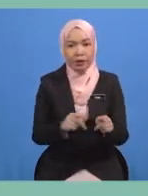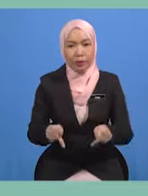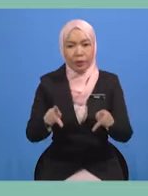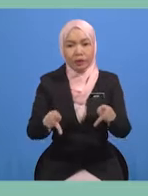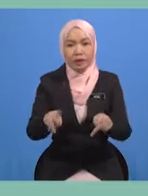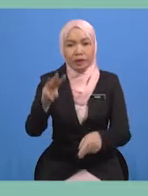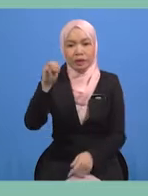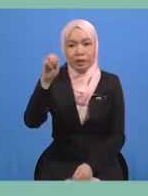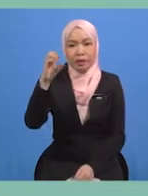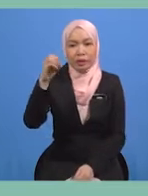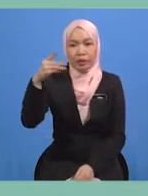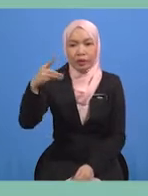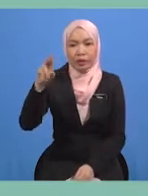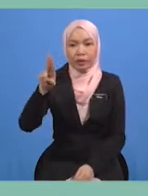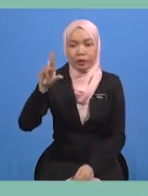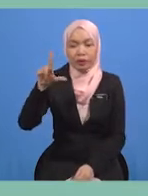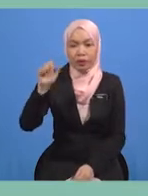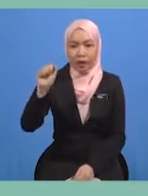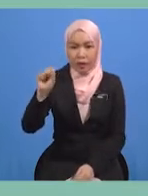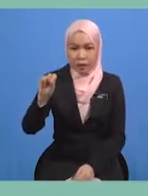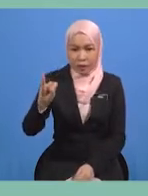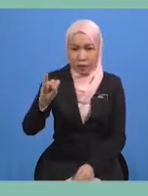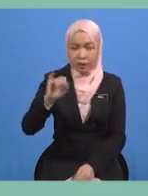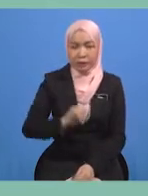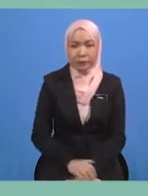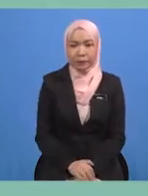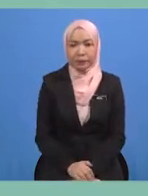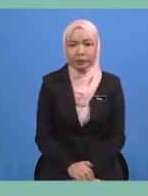melalui proses modulasi.